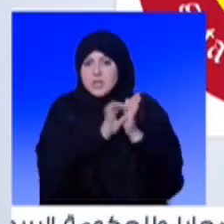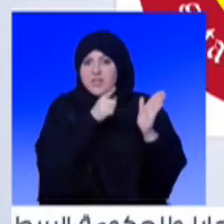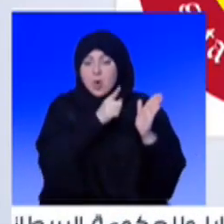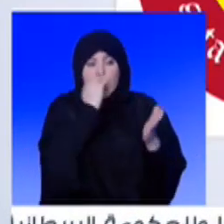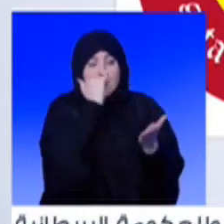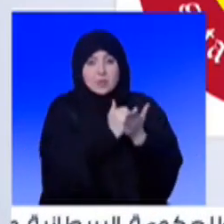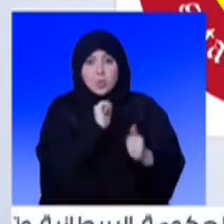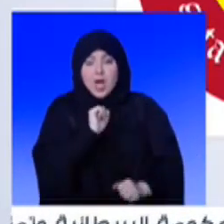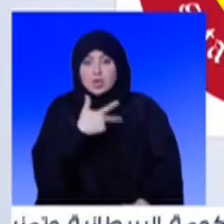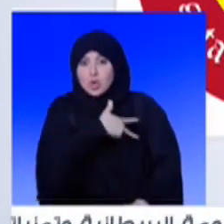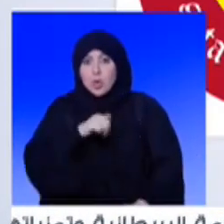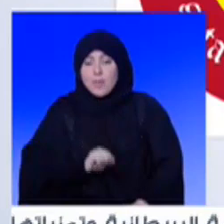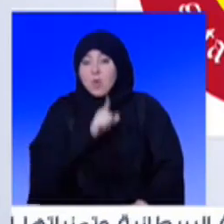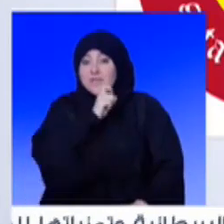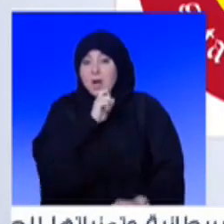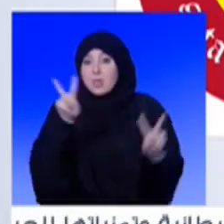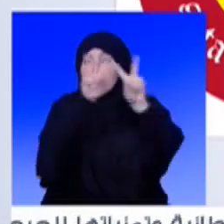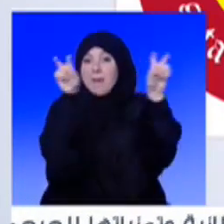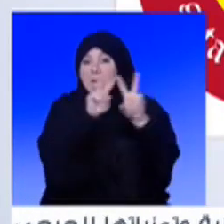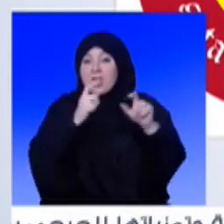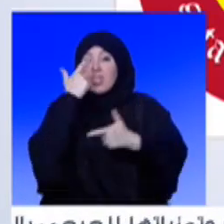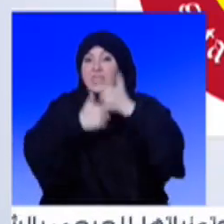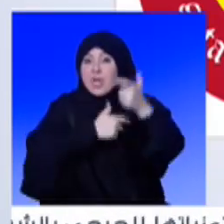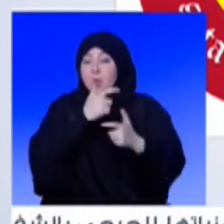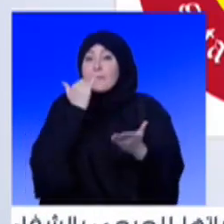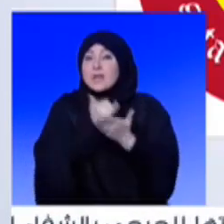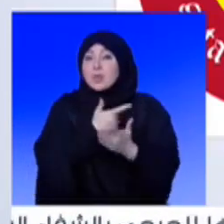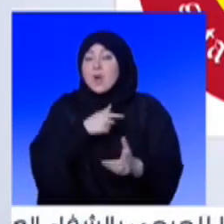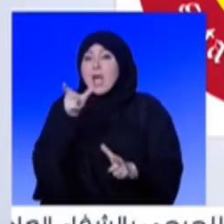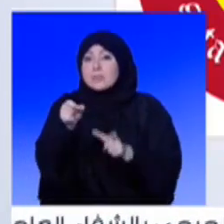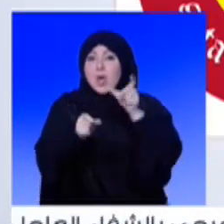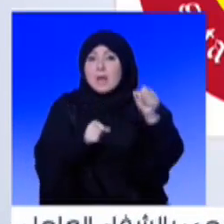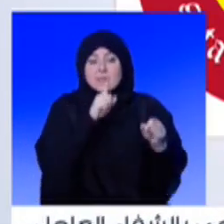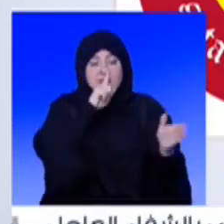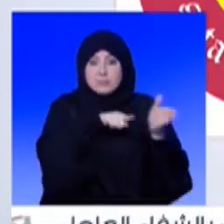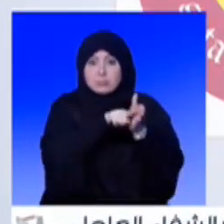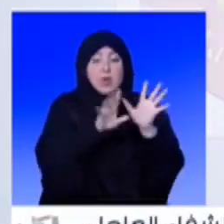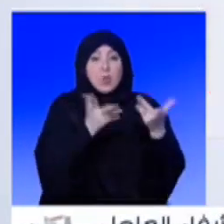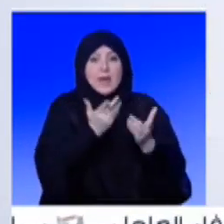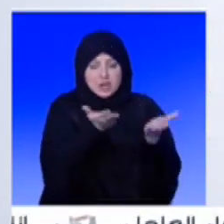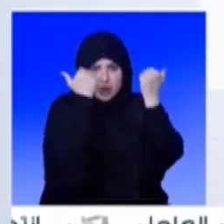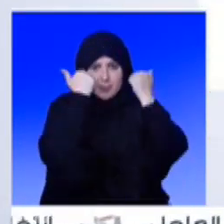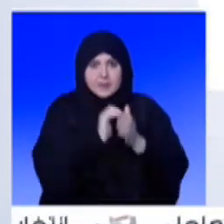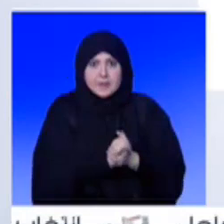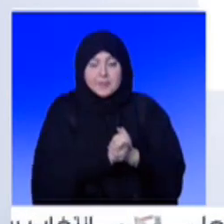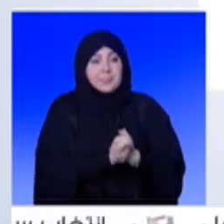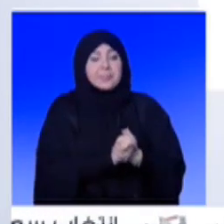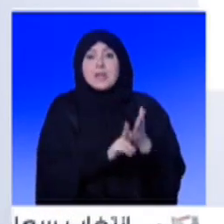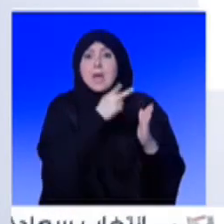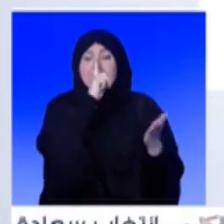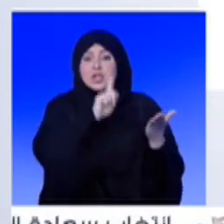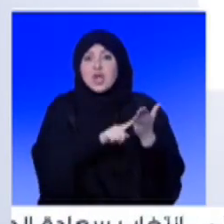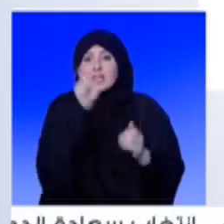المختصه بدوله قطر ستباشر التحقيق في الامر لبيان محاسبه كل من قام بهذا الفعل المشين من جهته